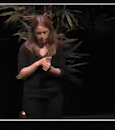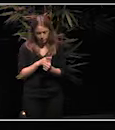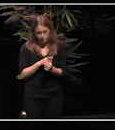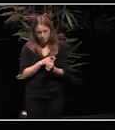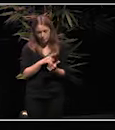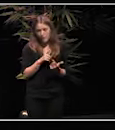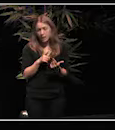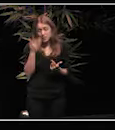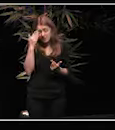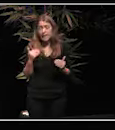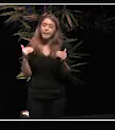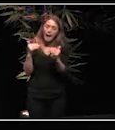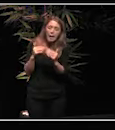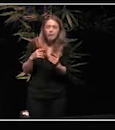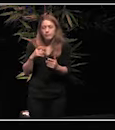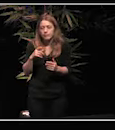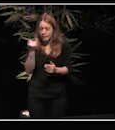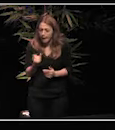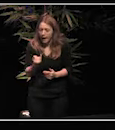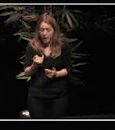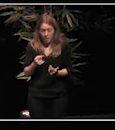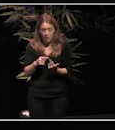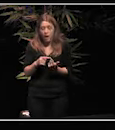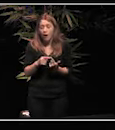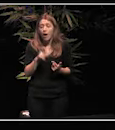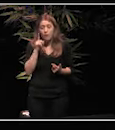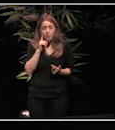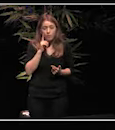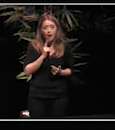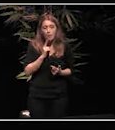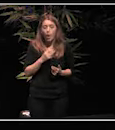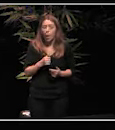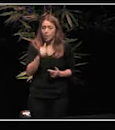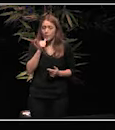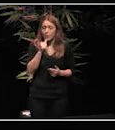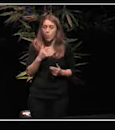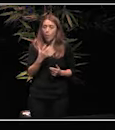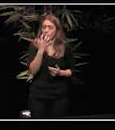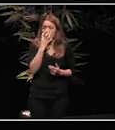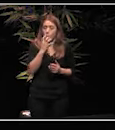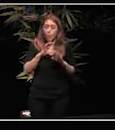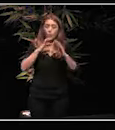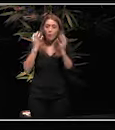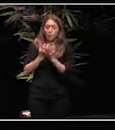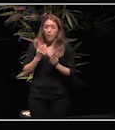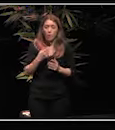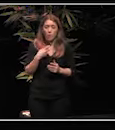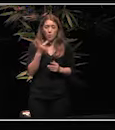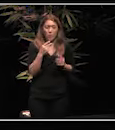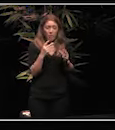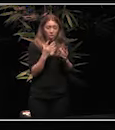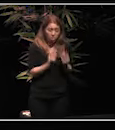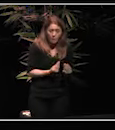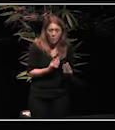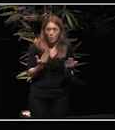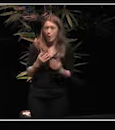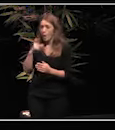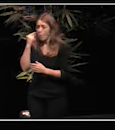physiologique, c'est qu'elles ont également ce qu'on appelle une consommation maximale d'oxygène plus faible que les hommes, tout simplement parce qu'elles ont moins